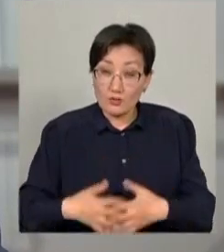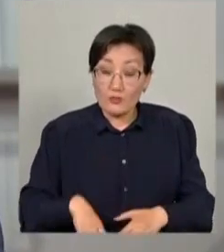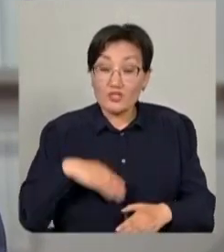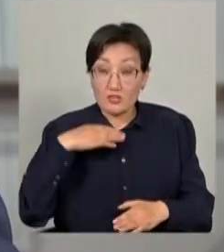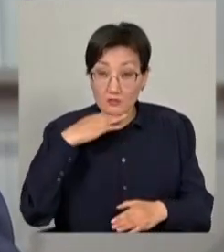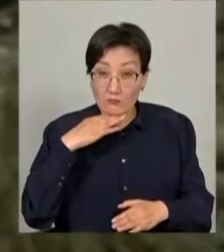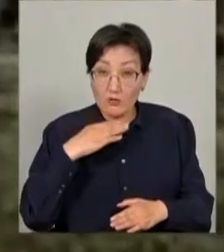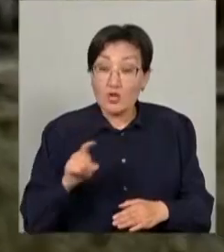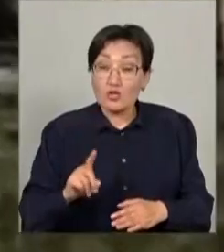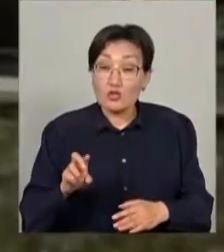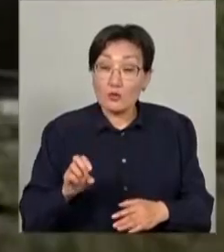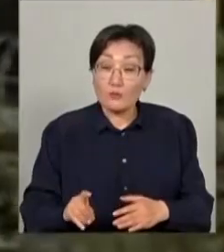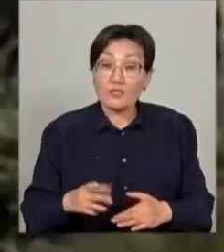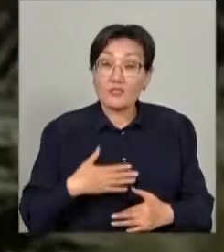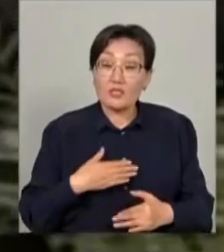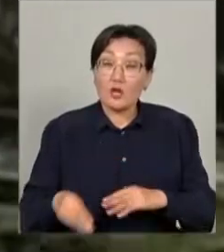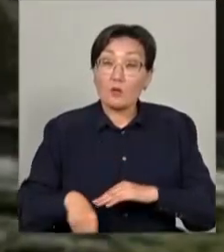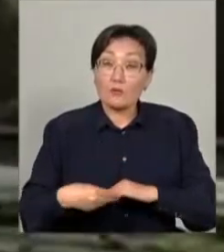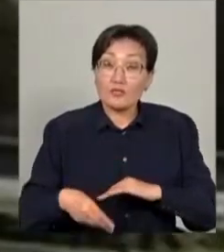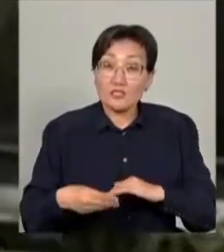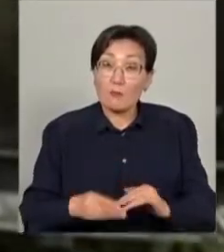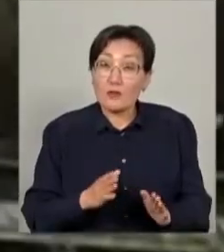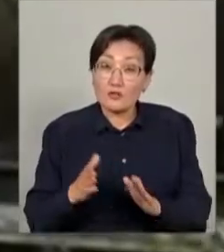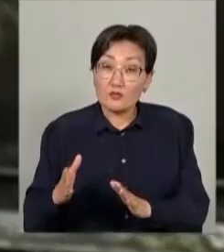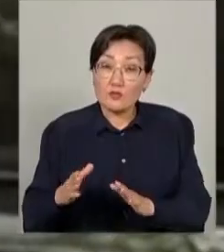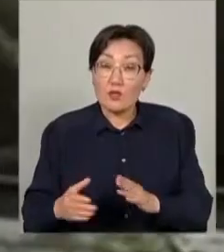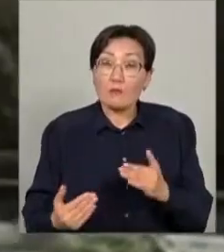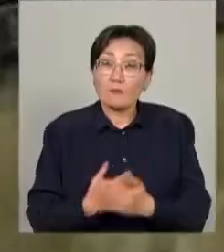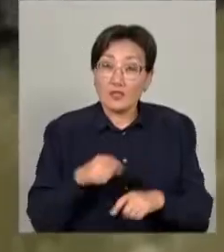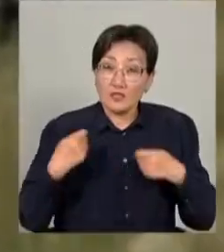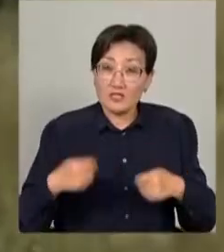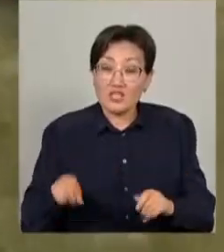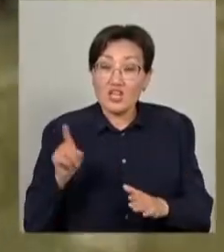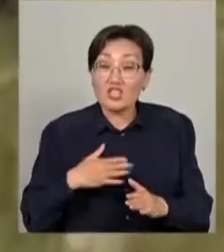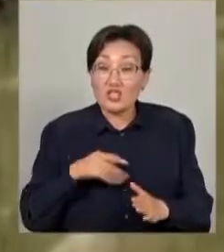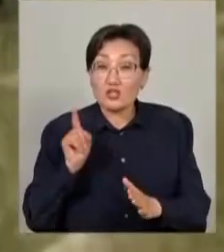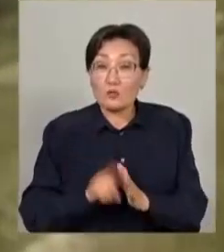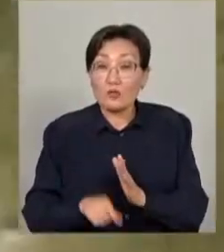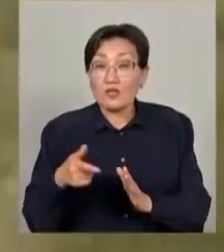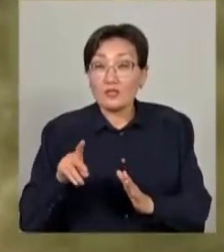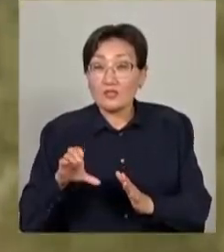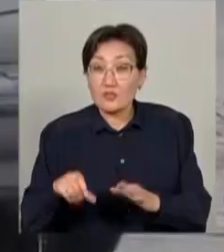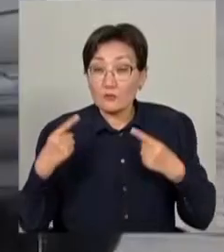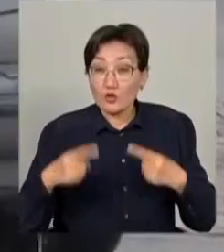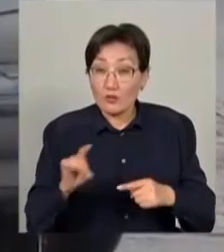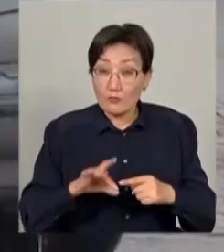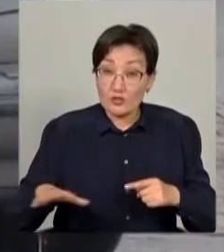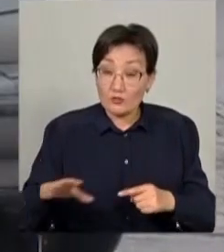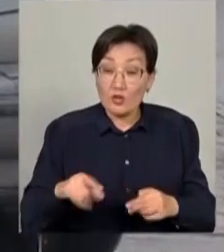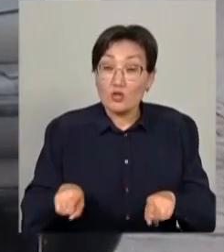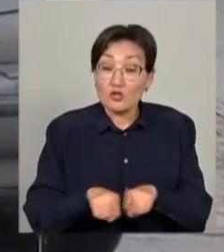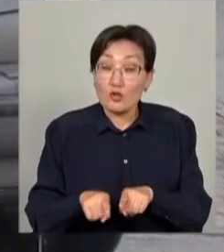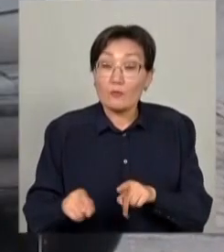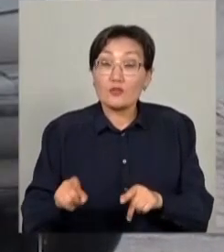да, из-за того, что вот от нашей коррупционной схемы перепродает наши дешевые топливо другим республикам, чтобы от